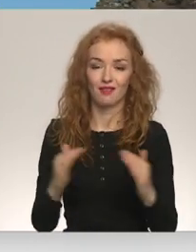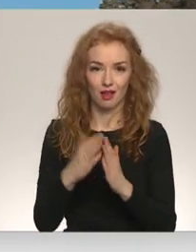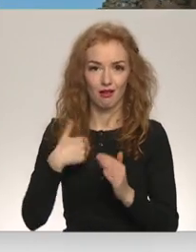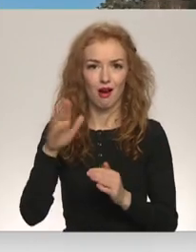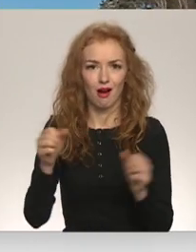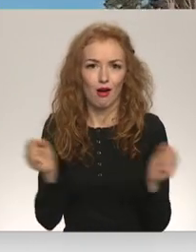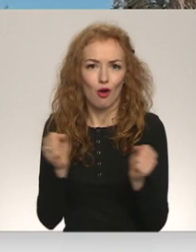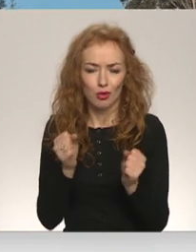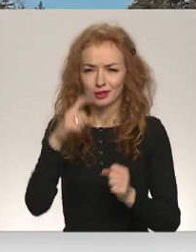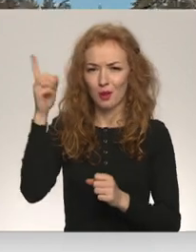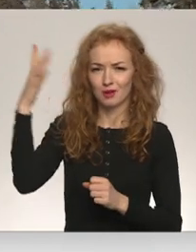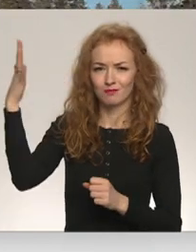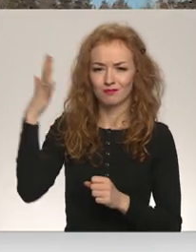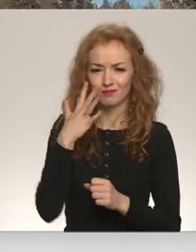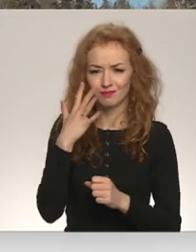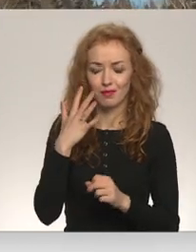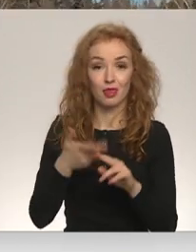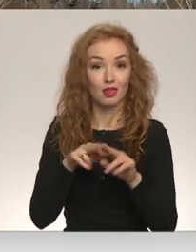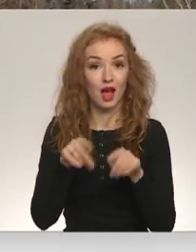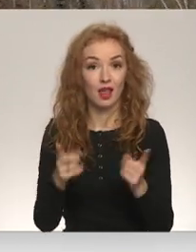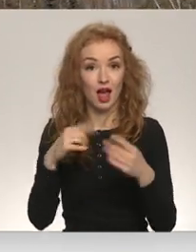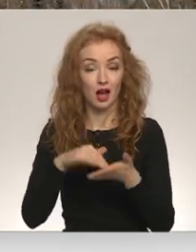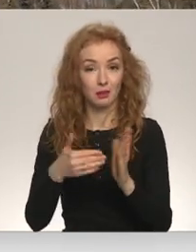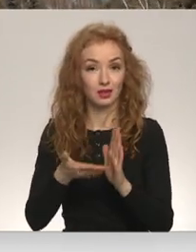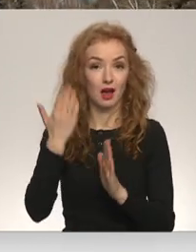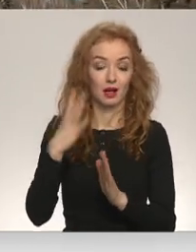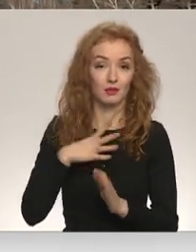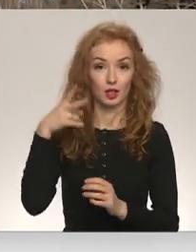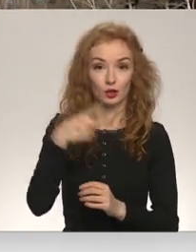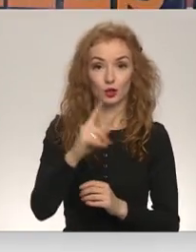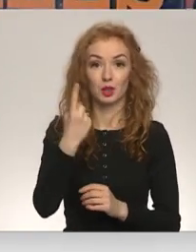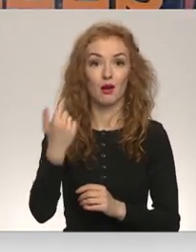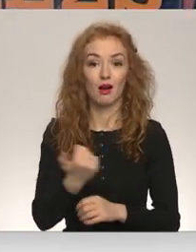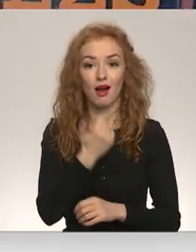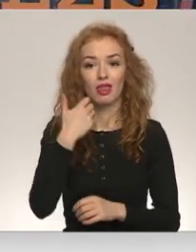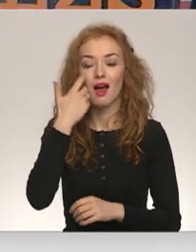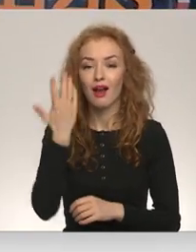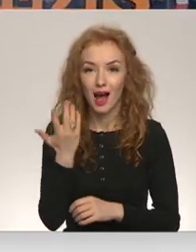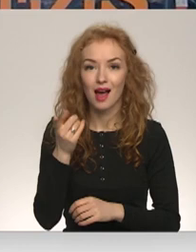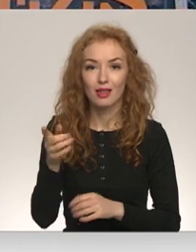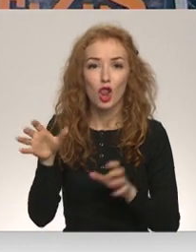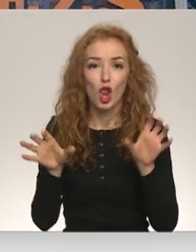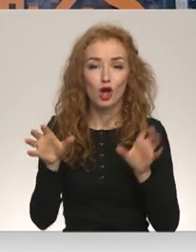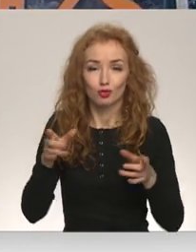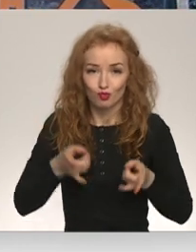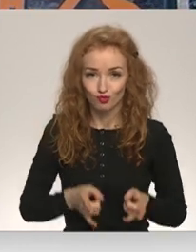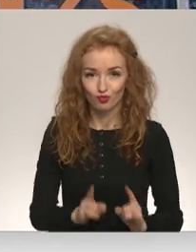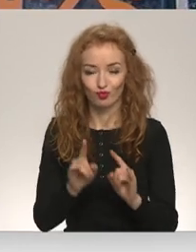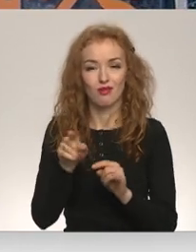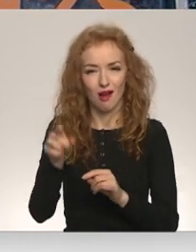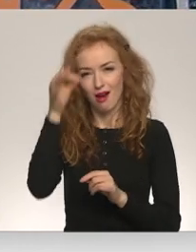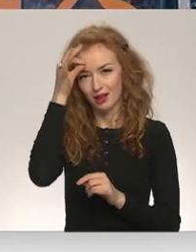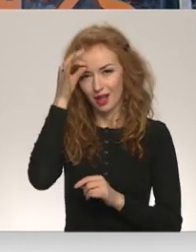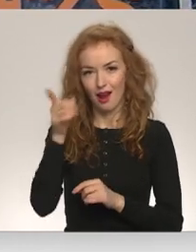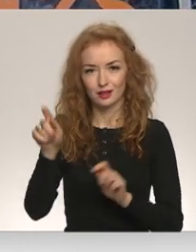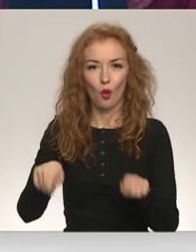augsts un spīd saule. Ne tādi laikapstākļi, kādi bija 2001. Gadā, kad lācene Ilzīte piedzima, atminas Velga